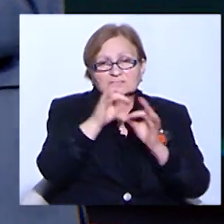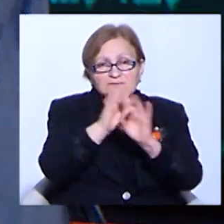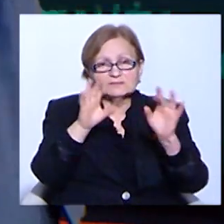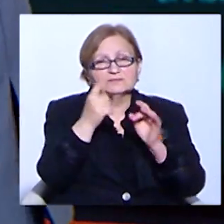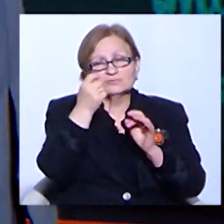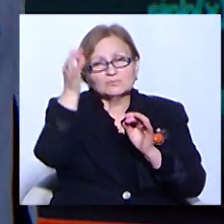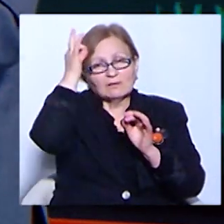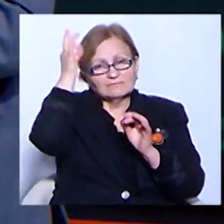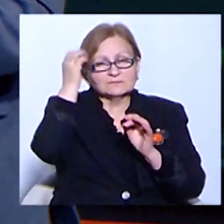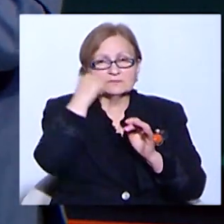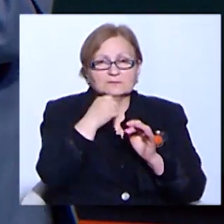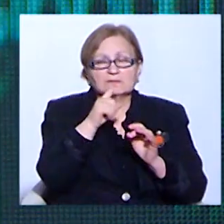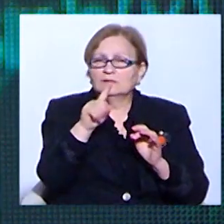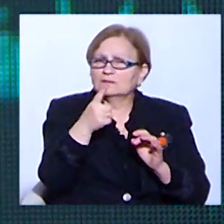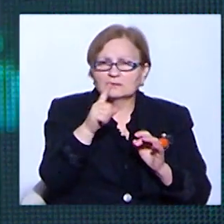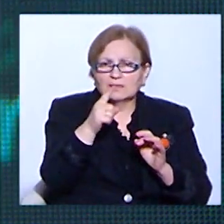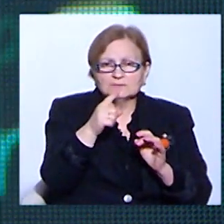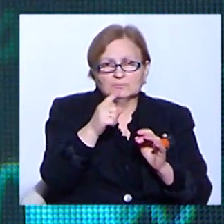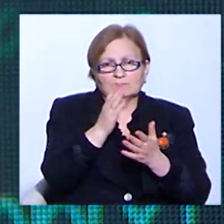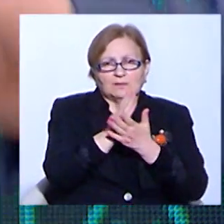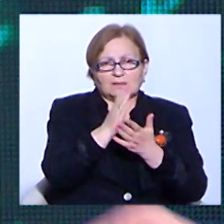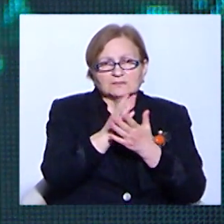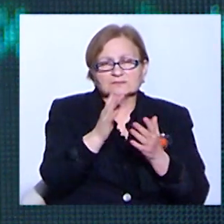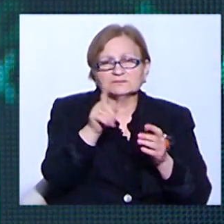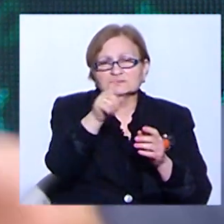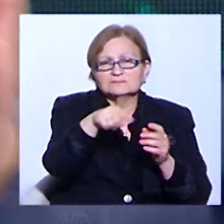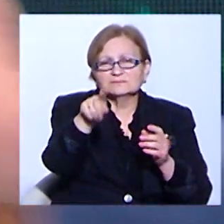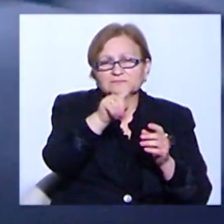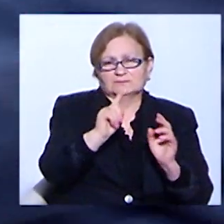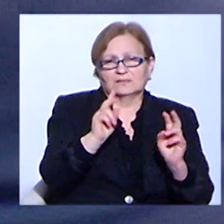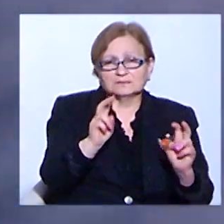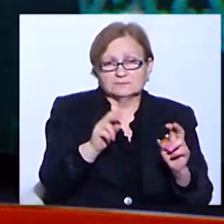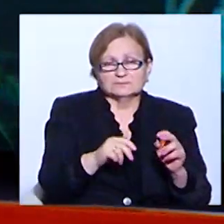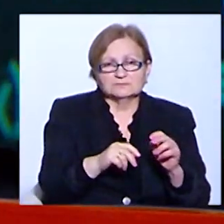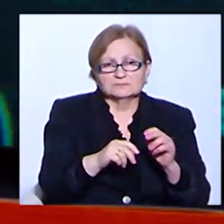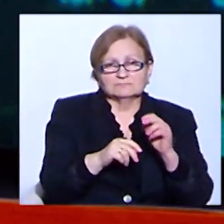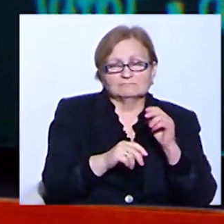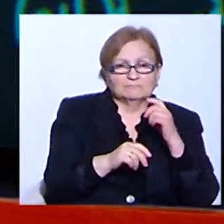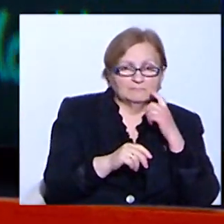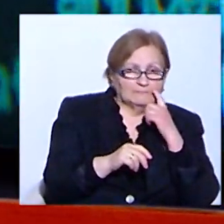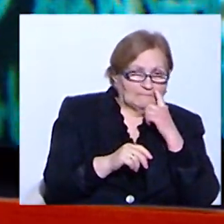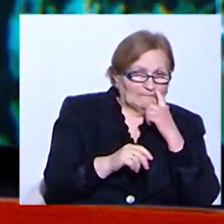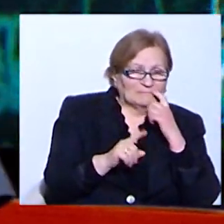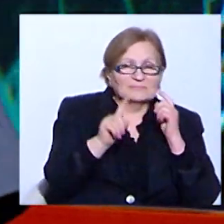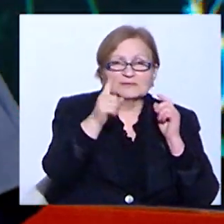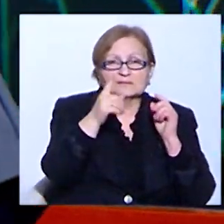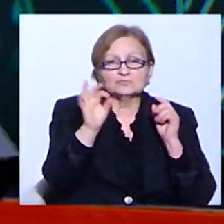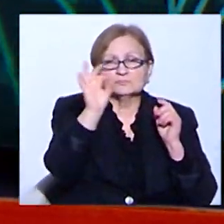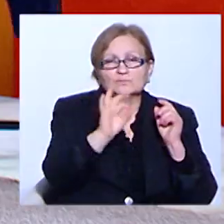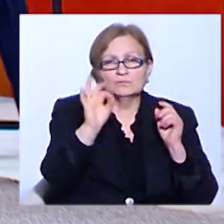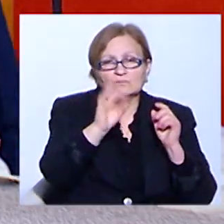გავიგეთ, რატომ არის რაციონალური ფესვი, რაც არის და რატომ არის ნულოვანი